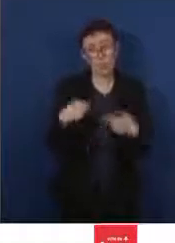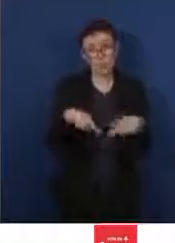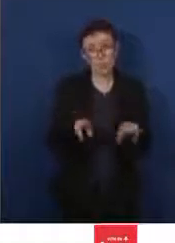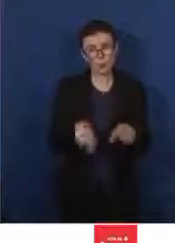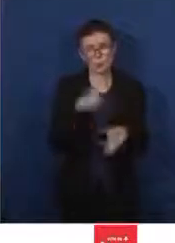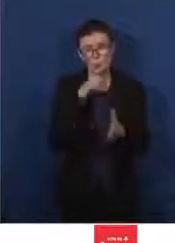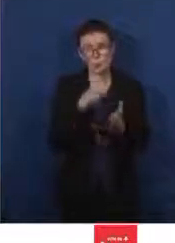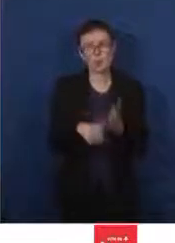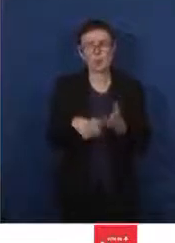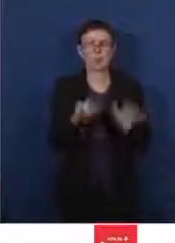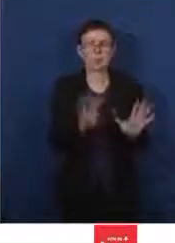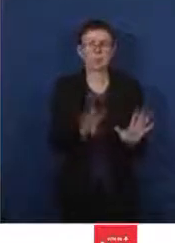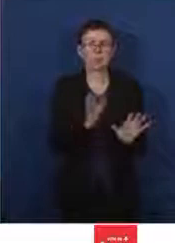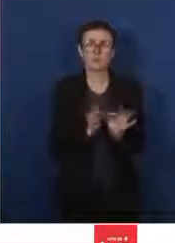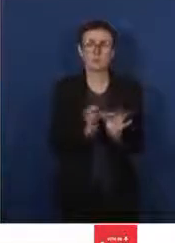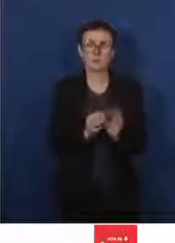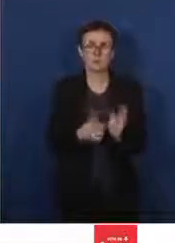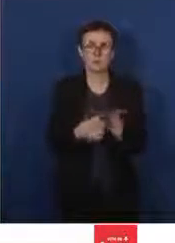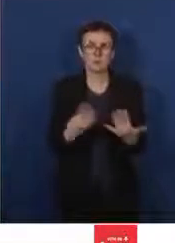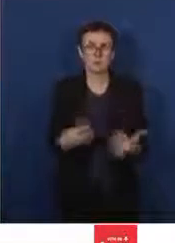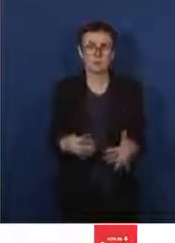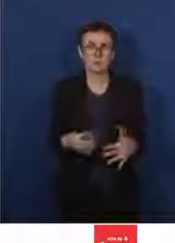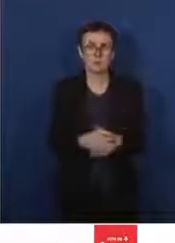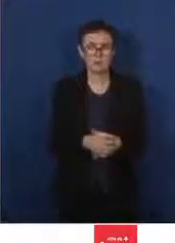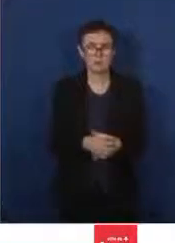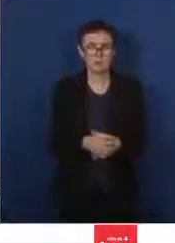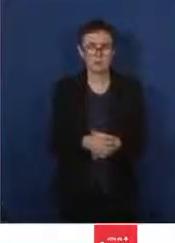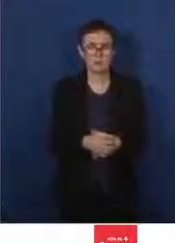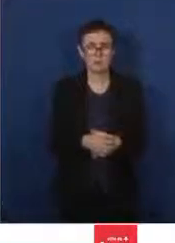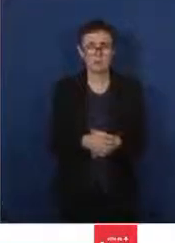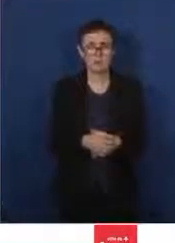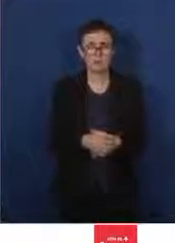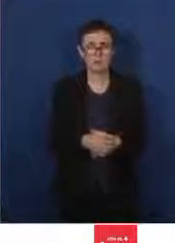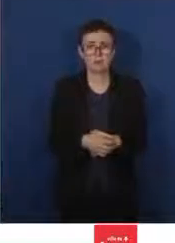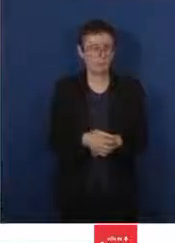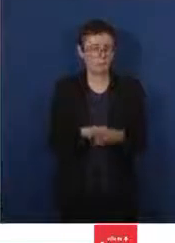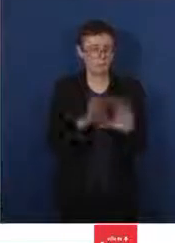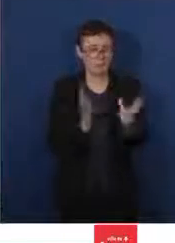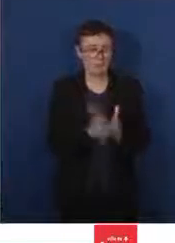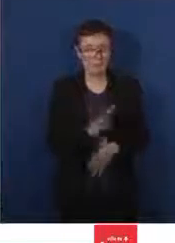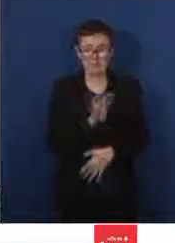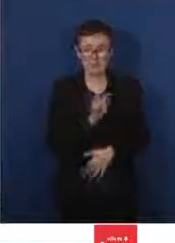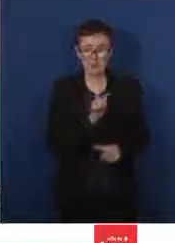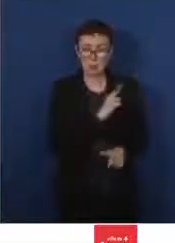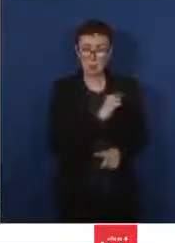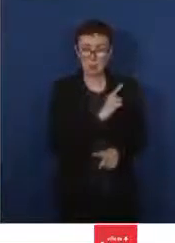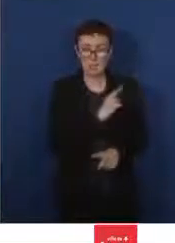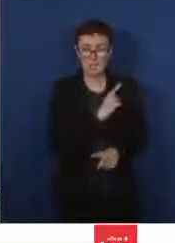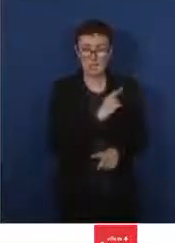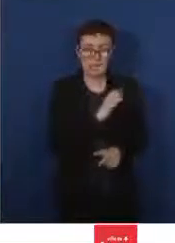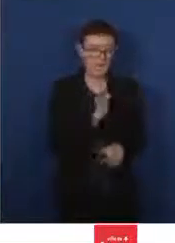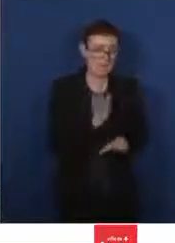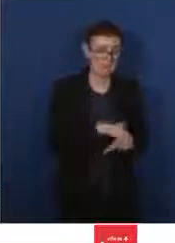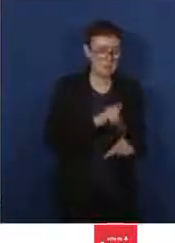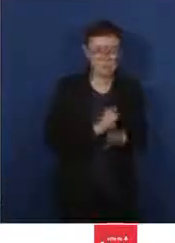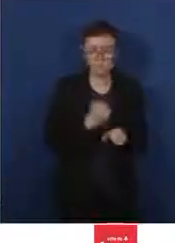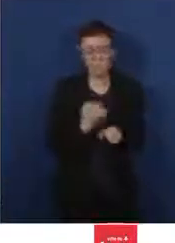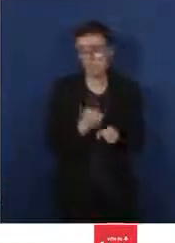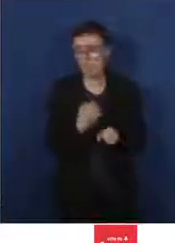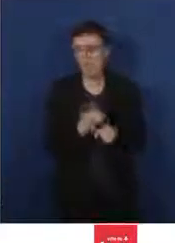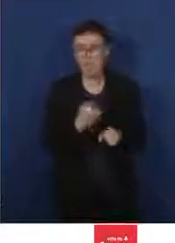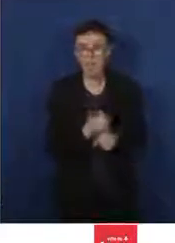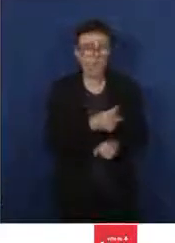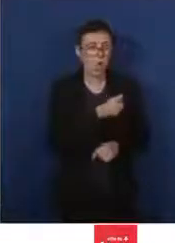septembre 2019 pas moins de 40 policiers, des inspecteurs du travail et des services fiscaux, alors que 3 années